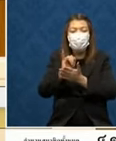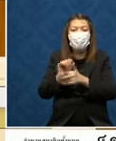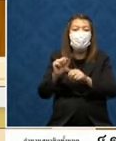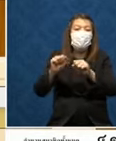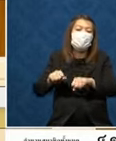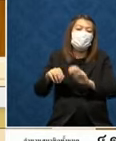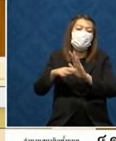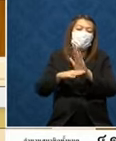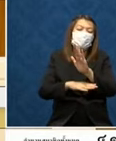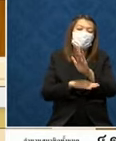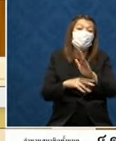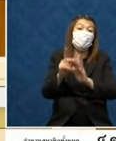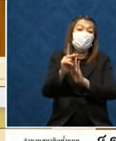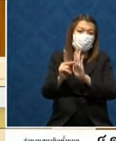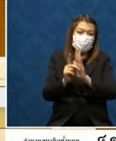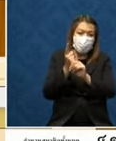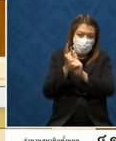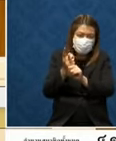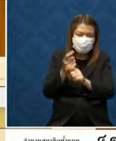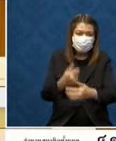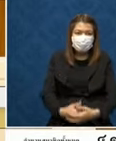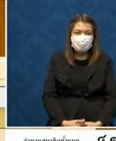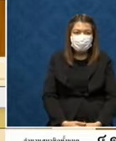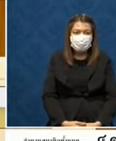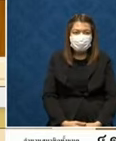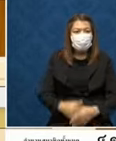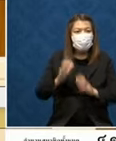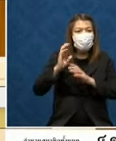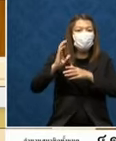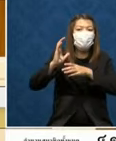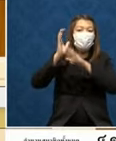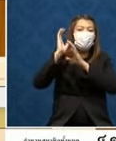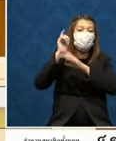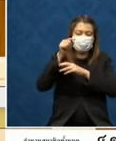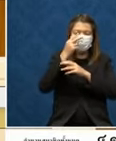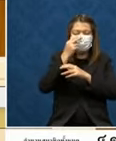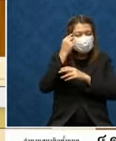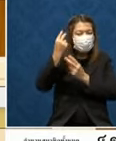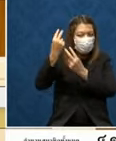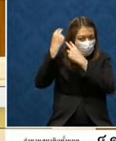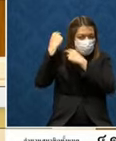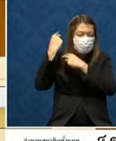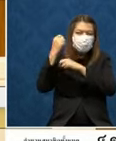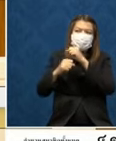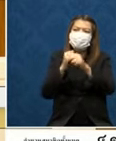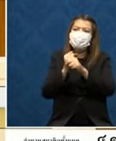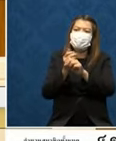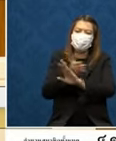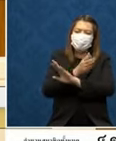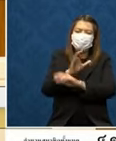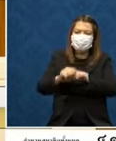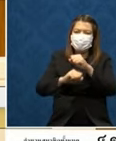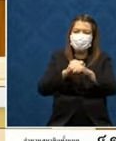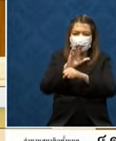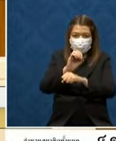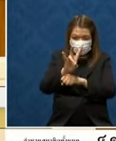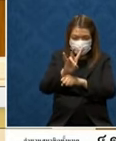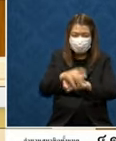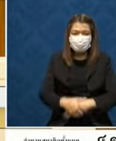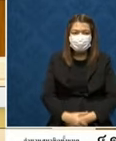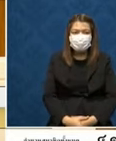ตามขั้นตอนตามกฎหมายนะเพราะะนั้นคินจรกลับไปให้ผมนิดนึงก็แล้วกันนะเกิดมาตั้งแต่ก่อนปี 57ที่เค้าเข้ามา